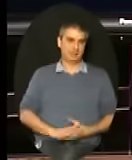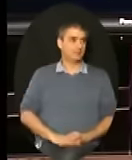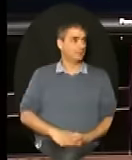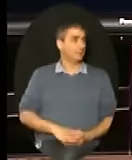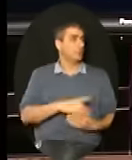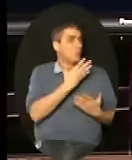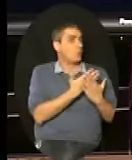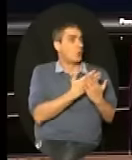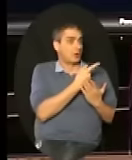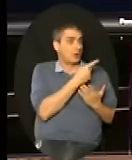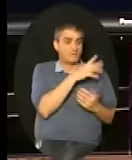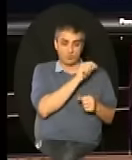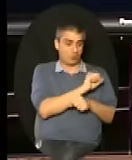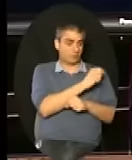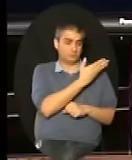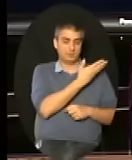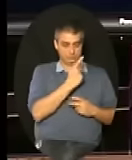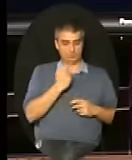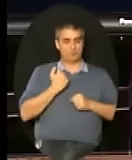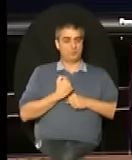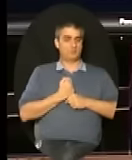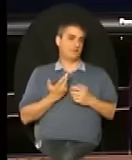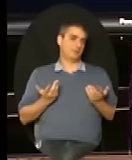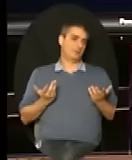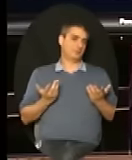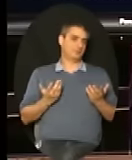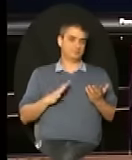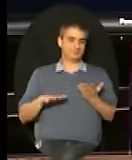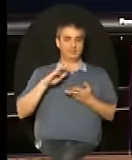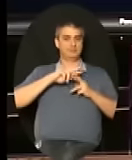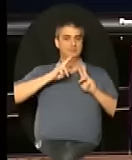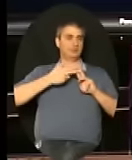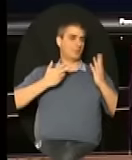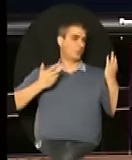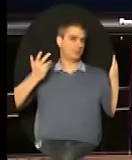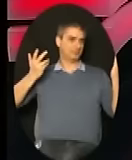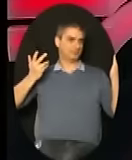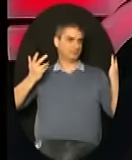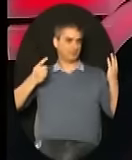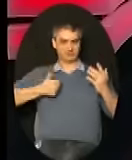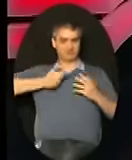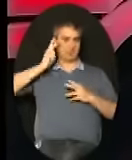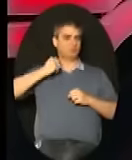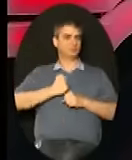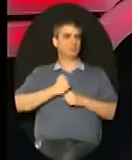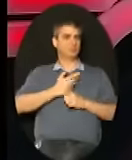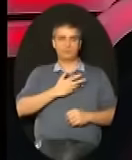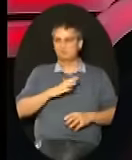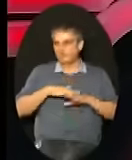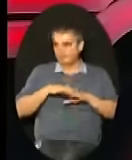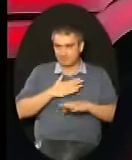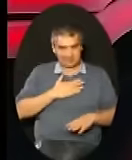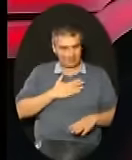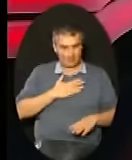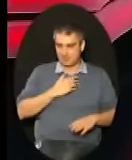כאלה שחושבים... הוא מוכיח שלמרות שהוא באופוזיציה, הוא מתפקד אולי בזירה הבינלאומית. אבל אני... תסלחי לי,